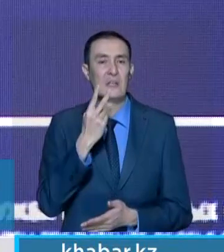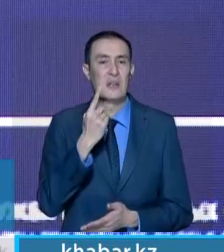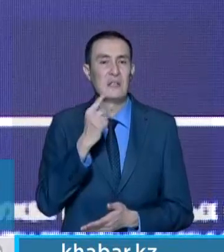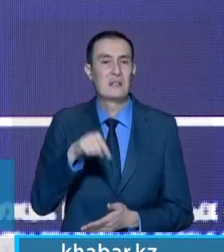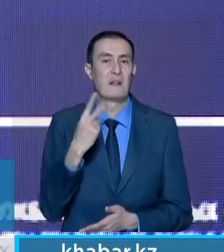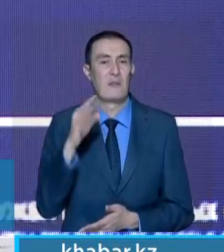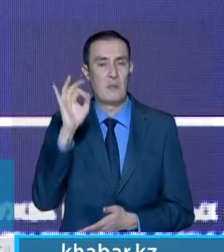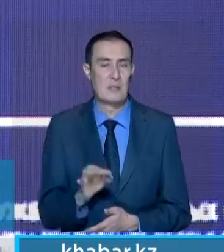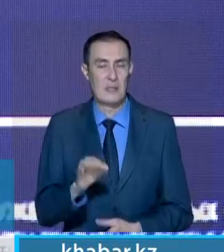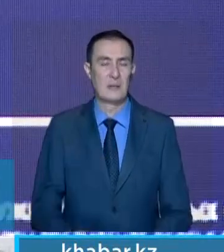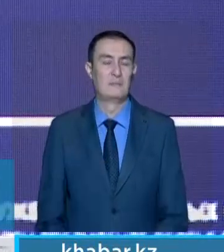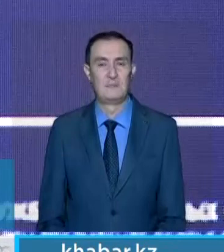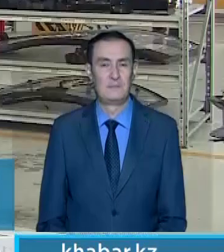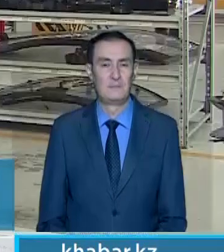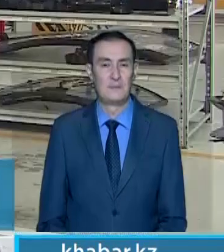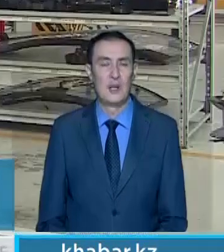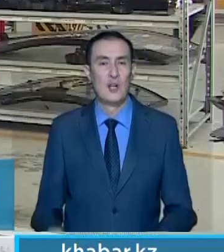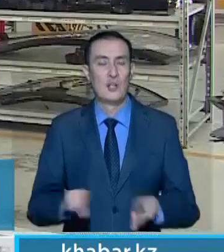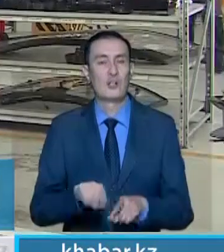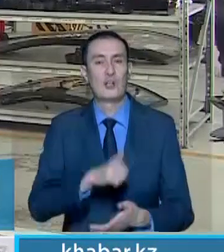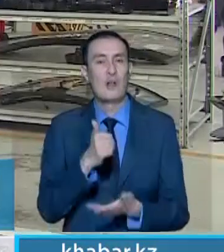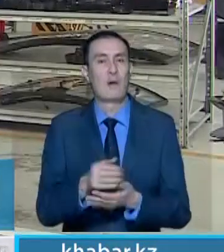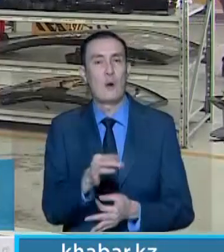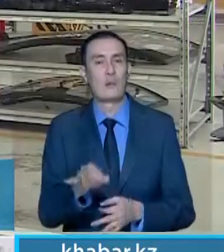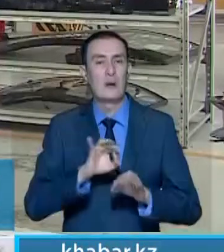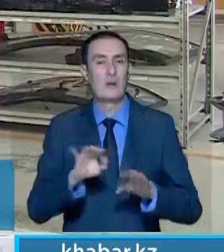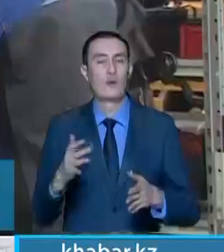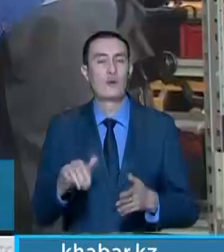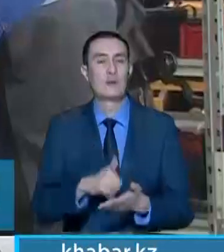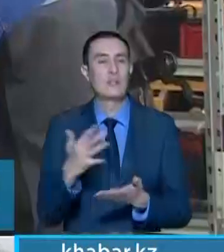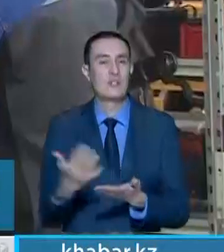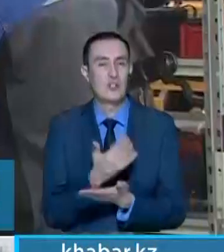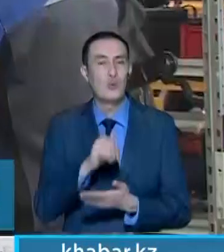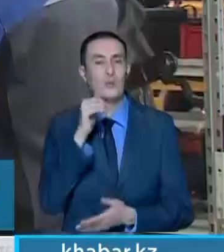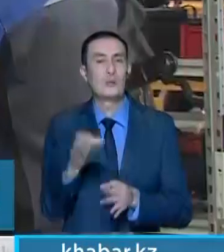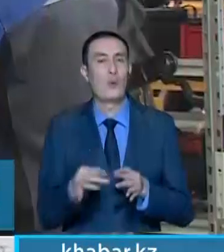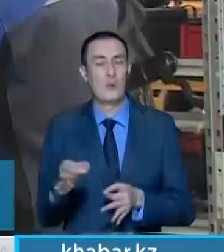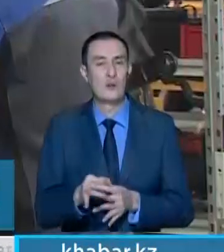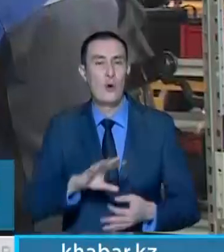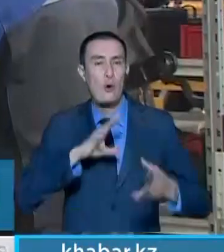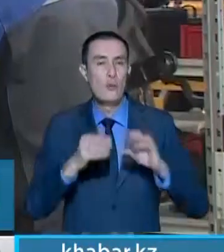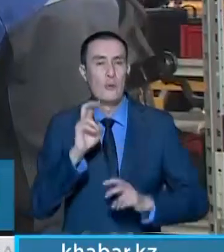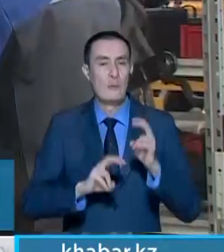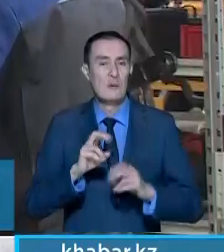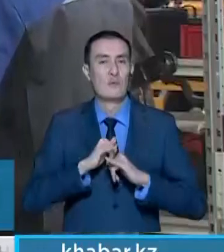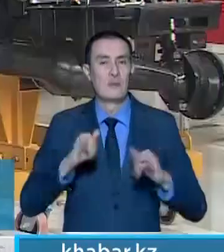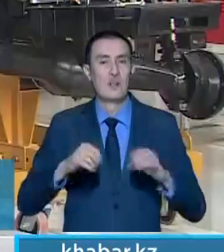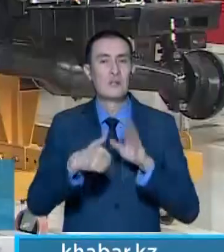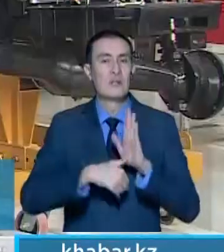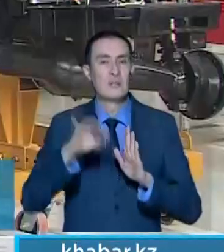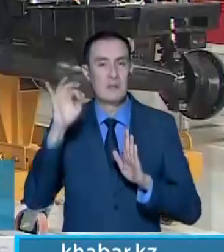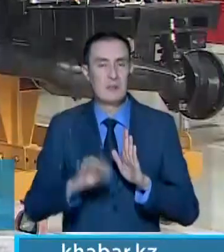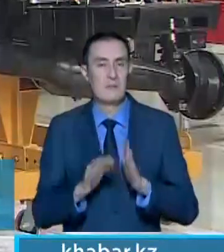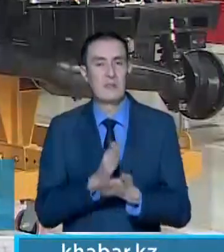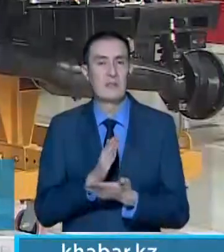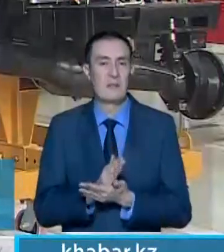1,2%. Также глава региона рассказал об основных достижениях Костанайской области. Объемы промышленности выросли на